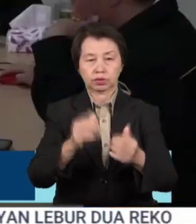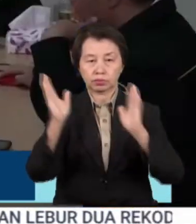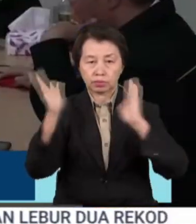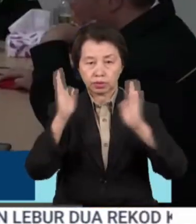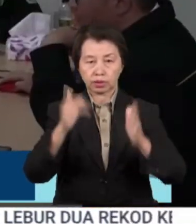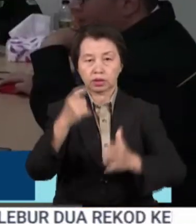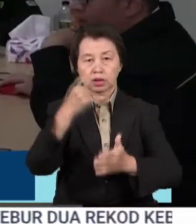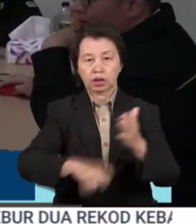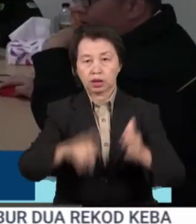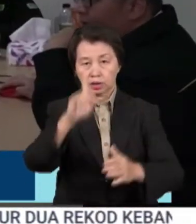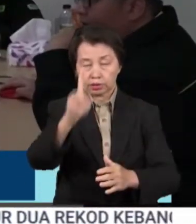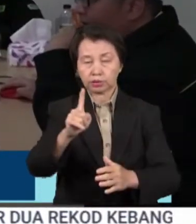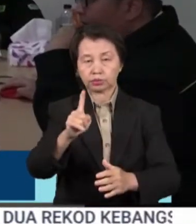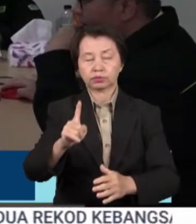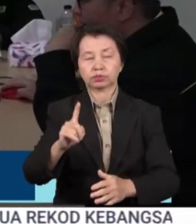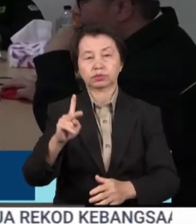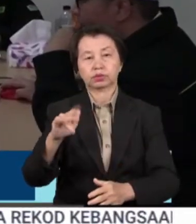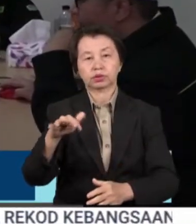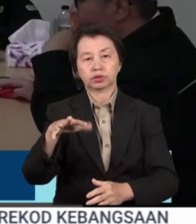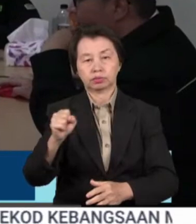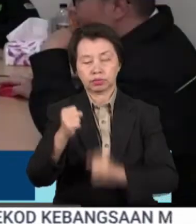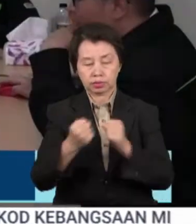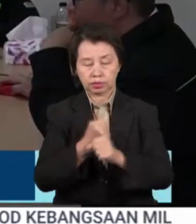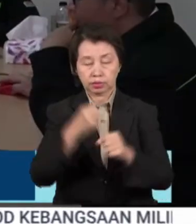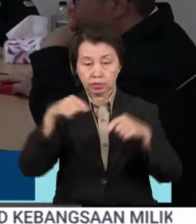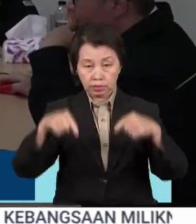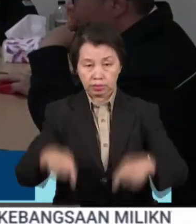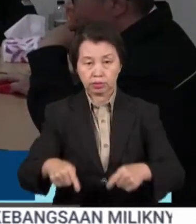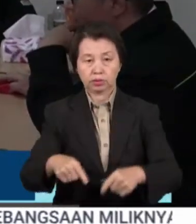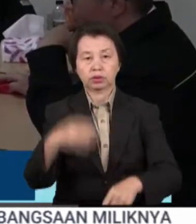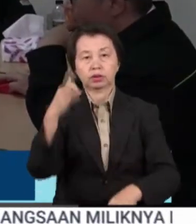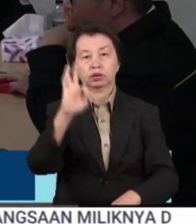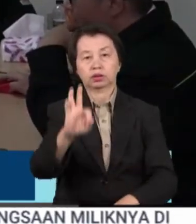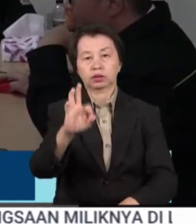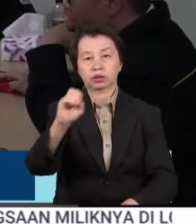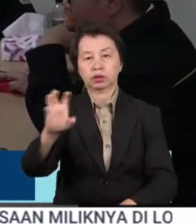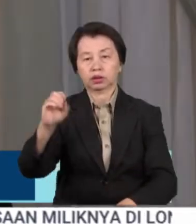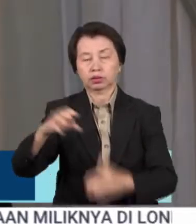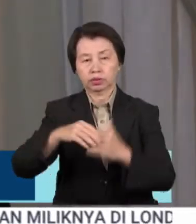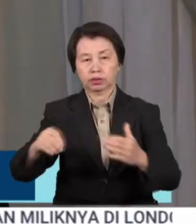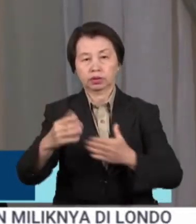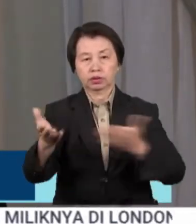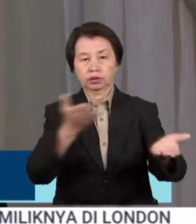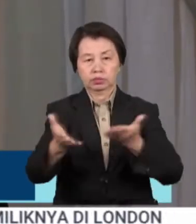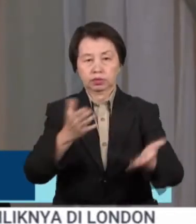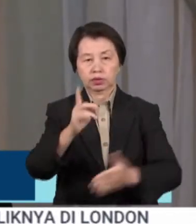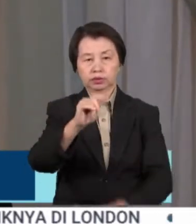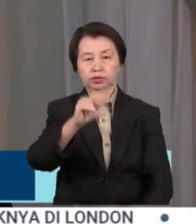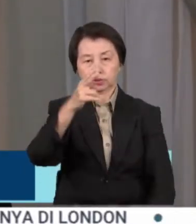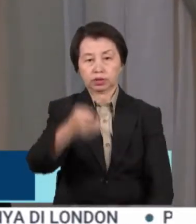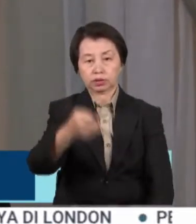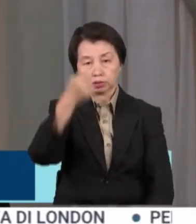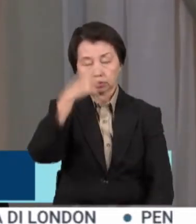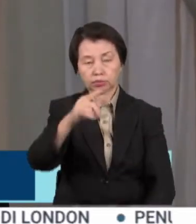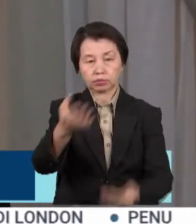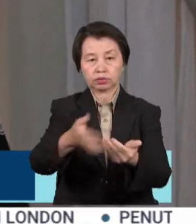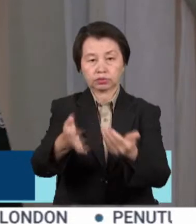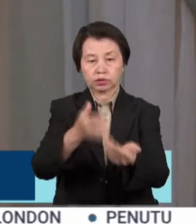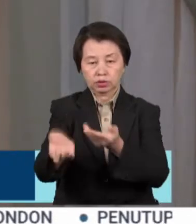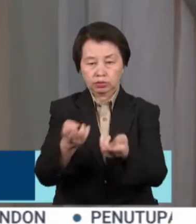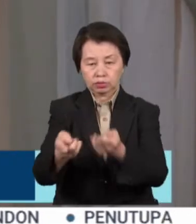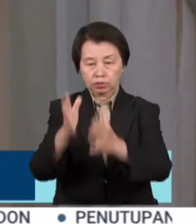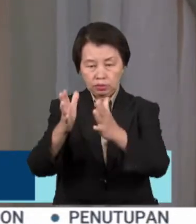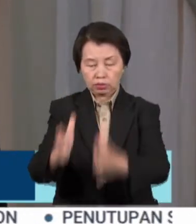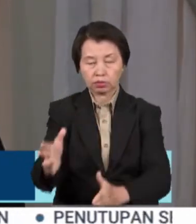Harga seekor kibas bagi tahun ini adalah RM900. Perkhidmatan TH itu bagi memudahkan urusan